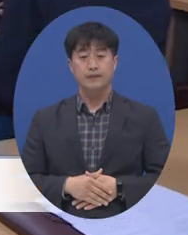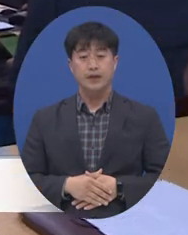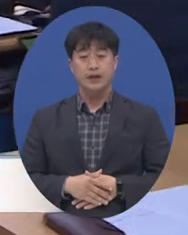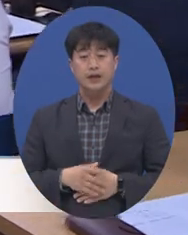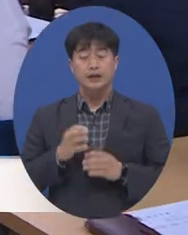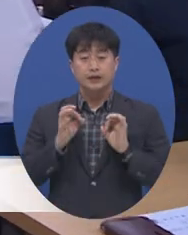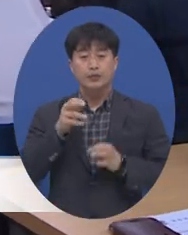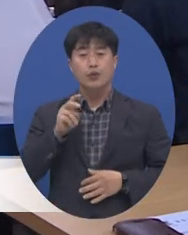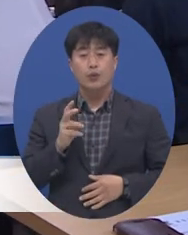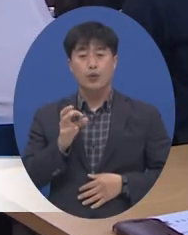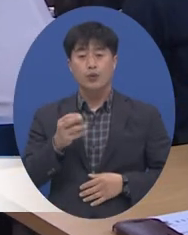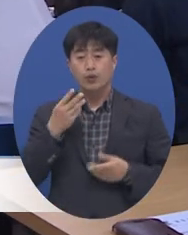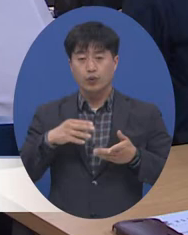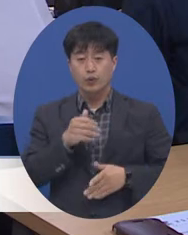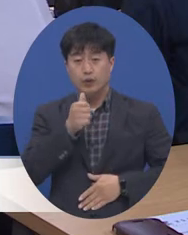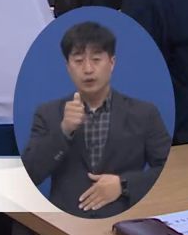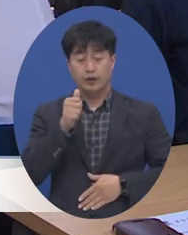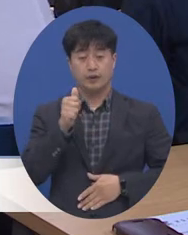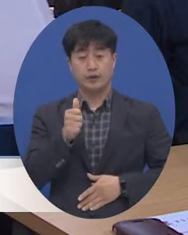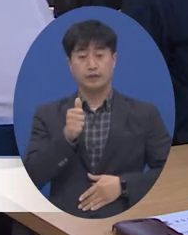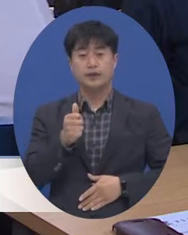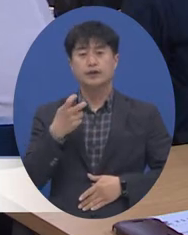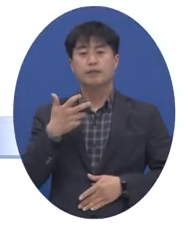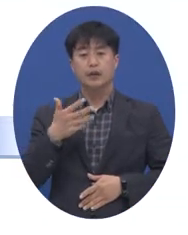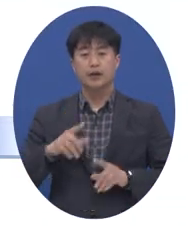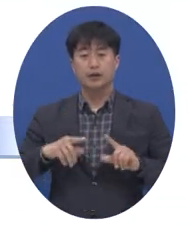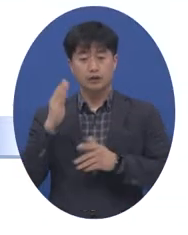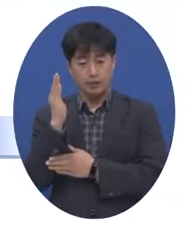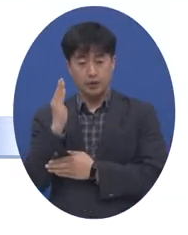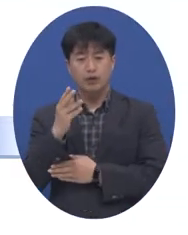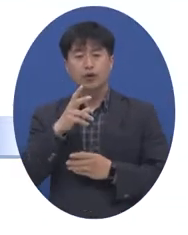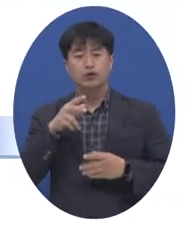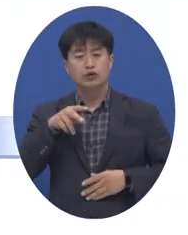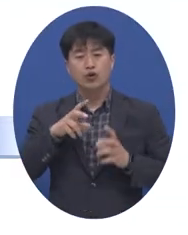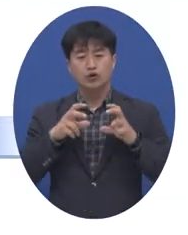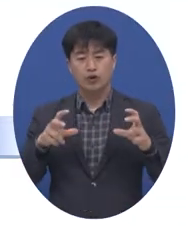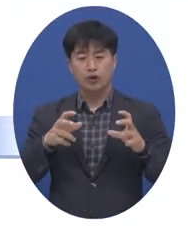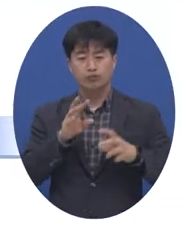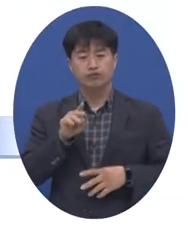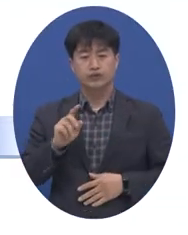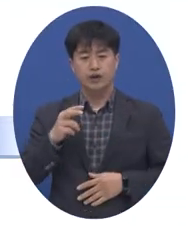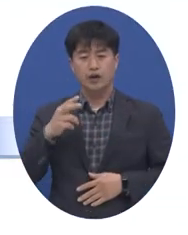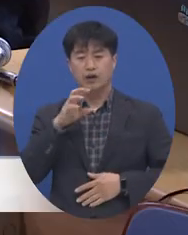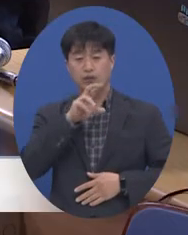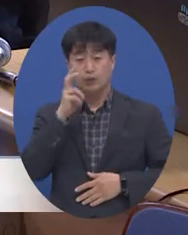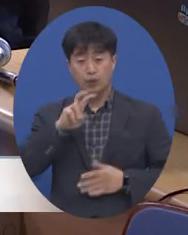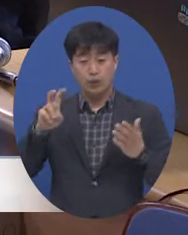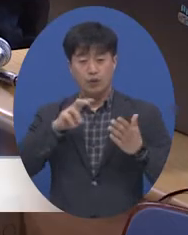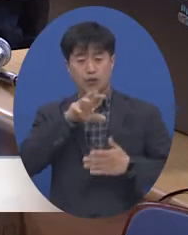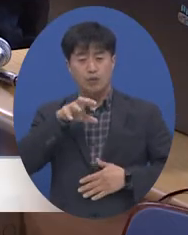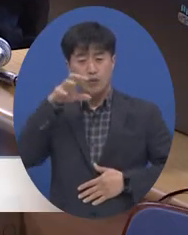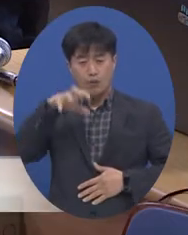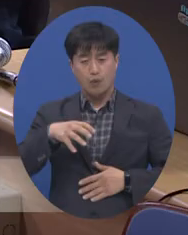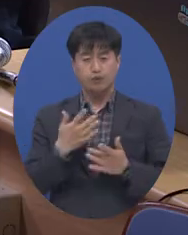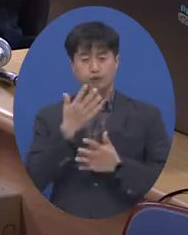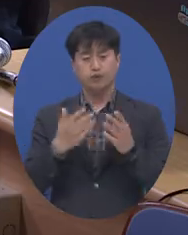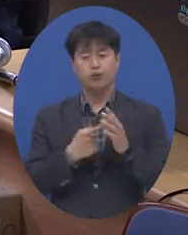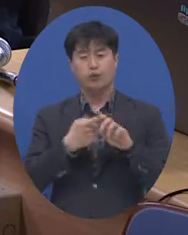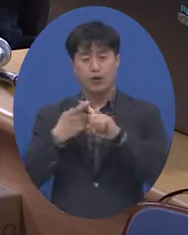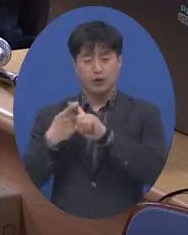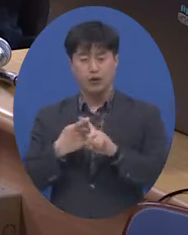김용 경기도 대변인이 28일 브리핑을 열고 성남시 분당구 음악연습실 화재 관련 안전관리 대책을